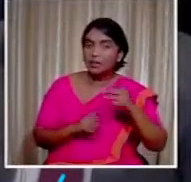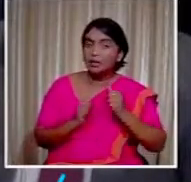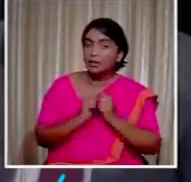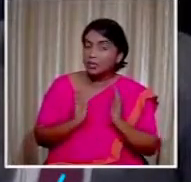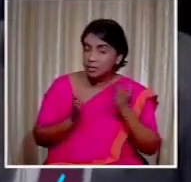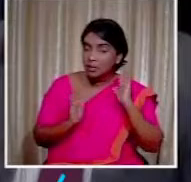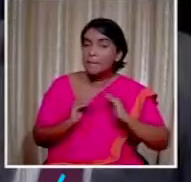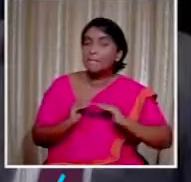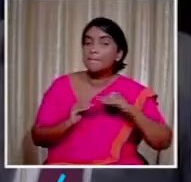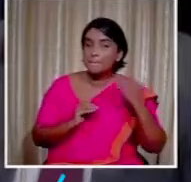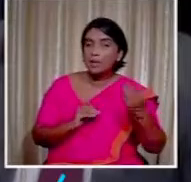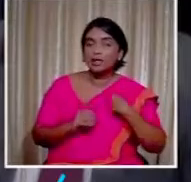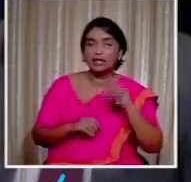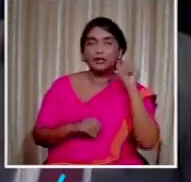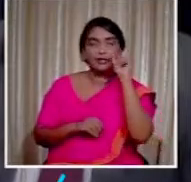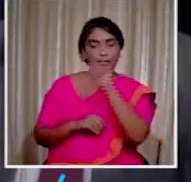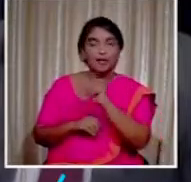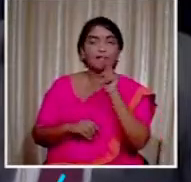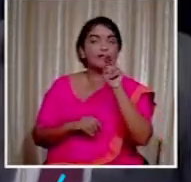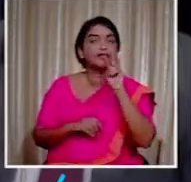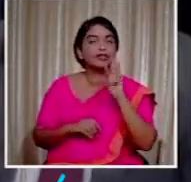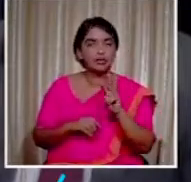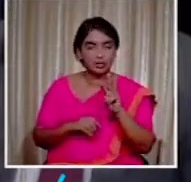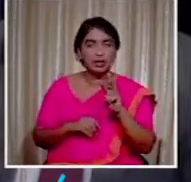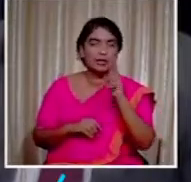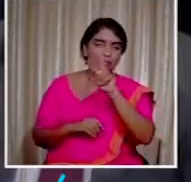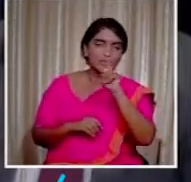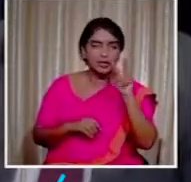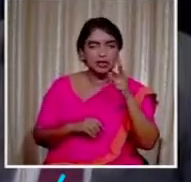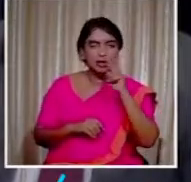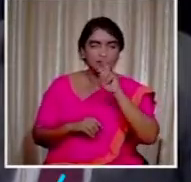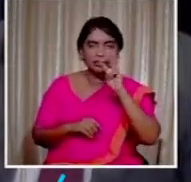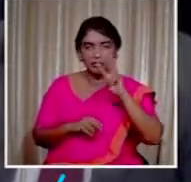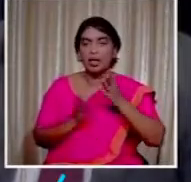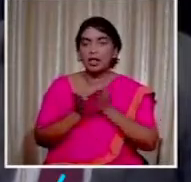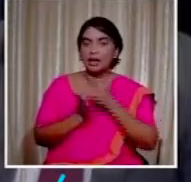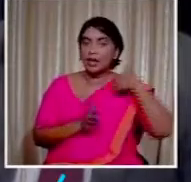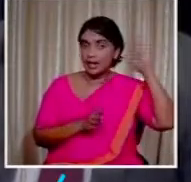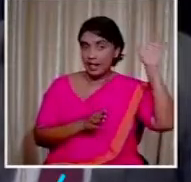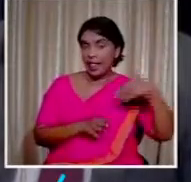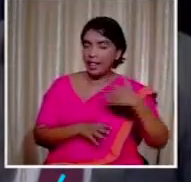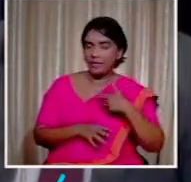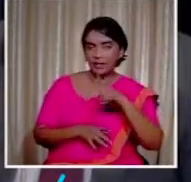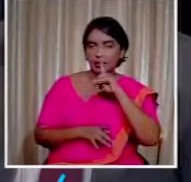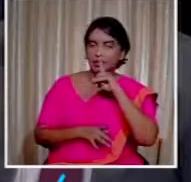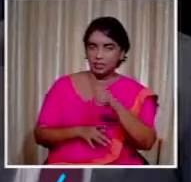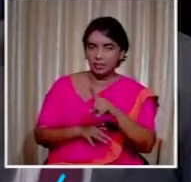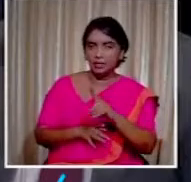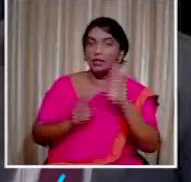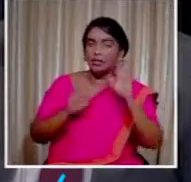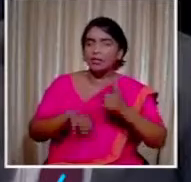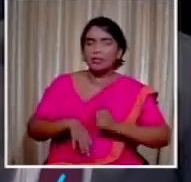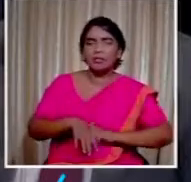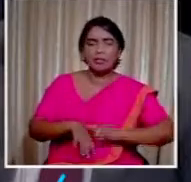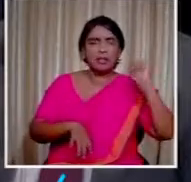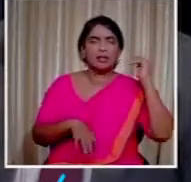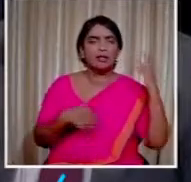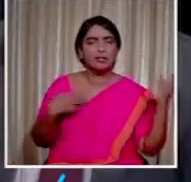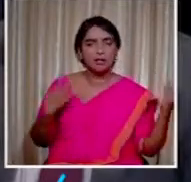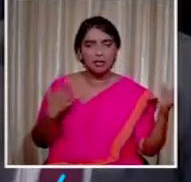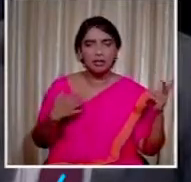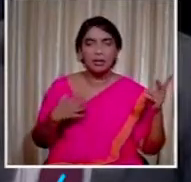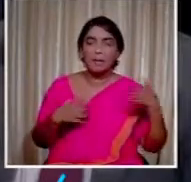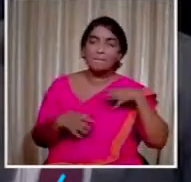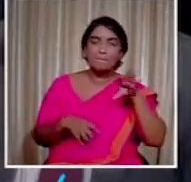වුණාට පස්සේ තමයි මම ඇවිල්ලා කිව්වේ 23 22 හෝ 23 මේ නෞකාව පැමිණෙන නියමිතලා තියනවා කියලා නමුත් අවාසනාවට ඒක